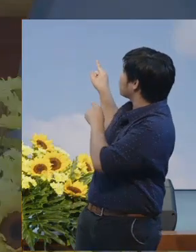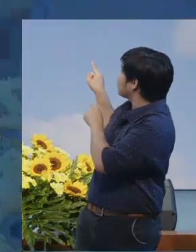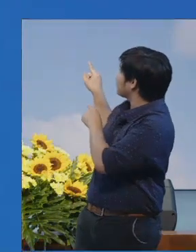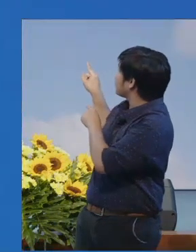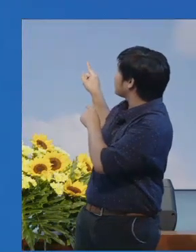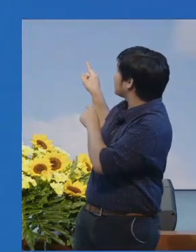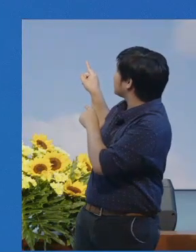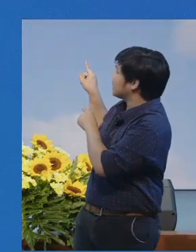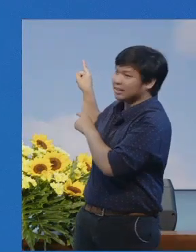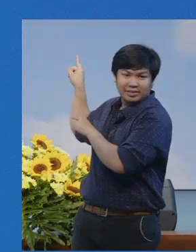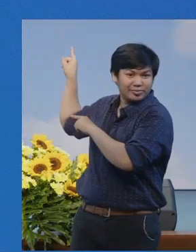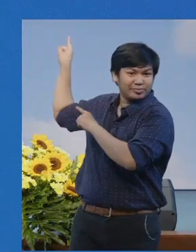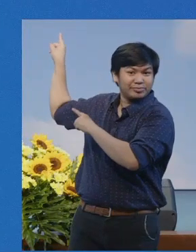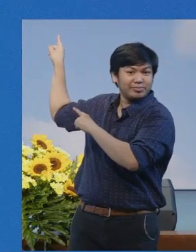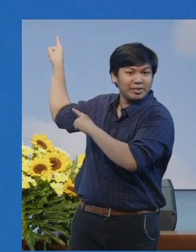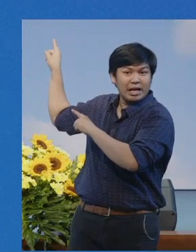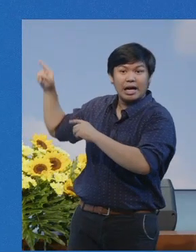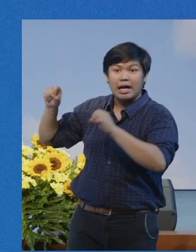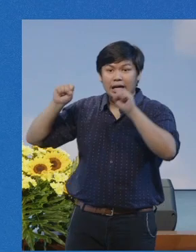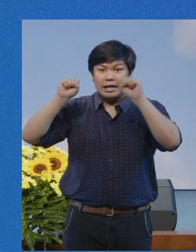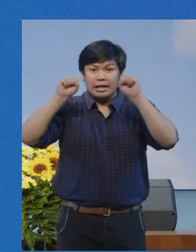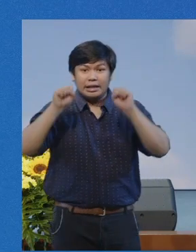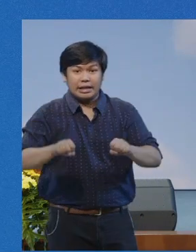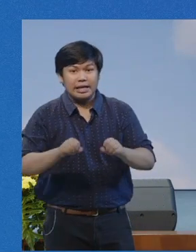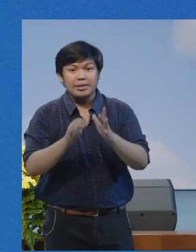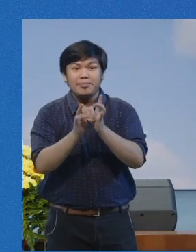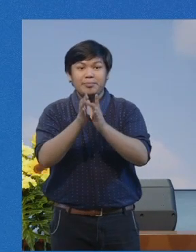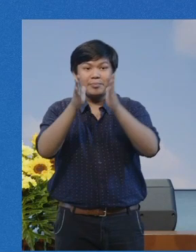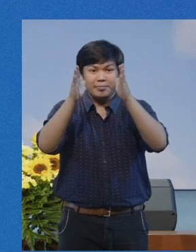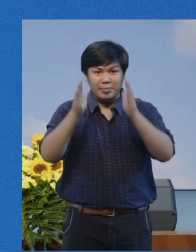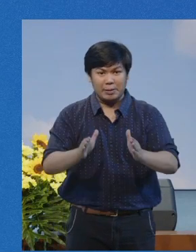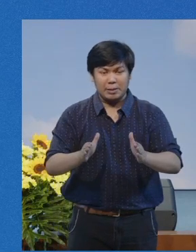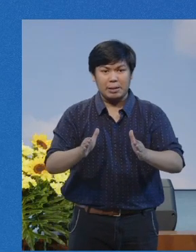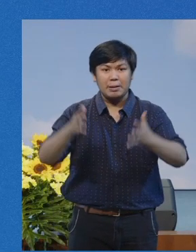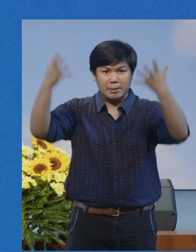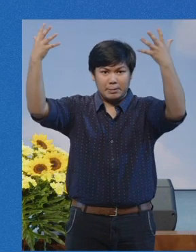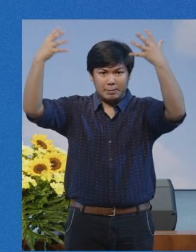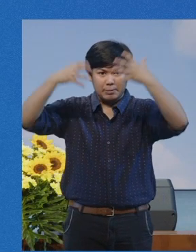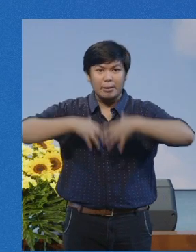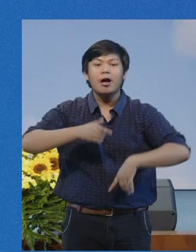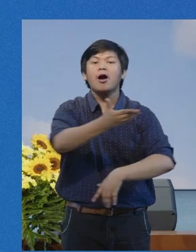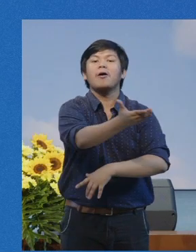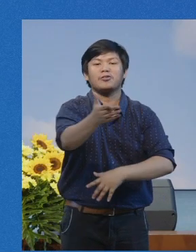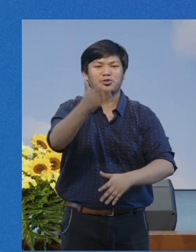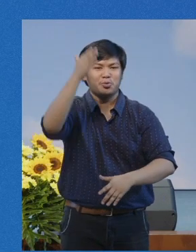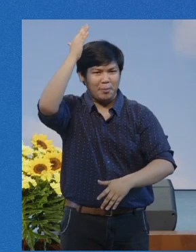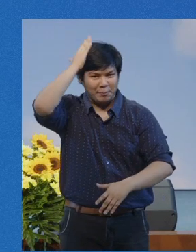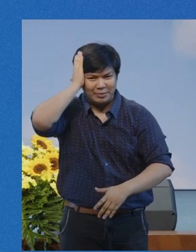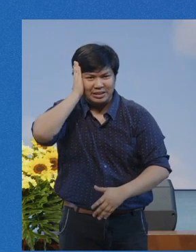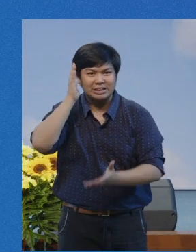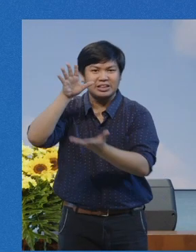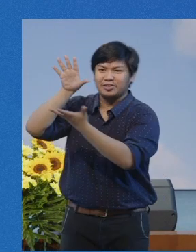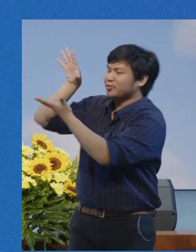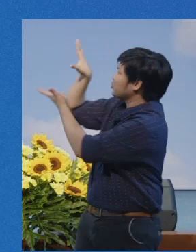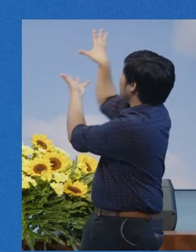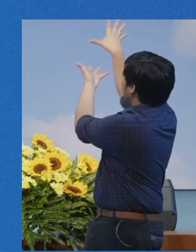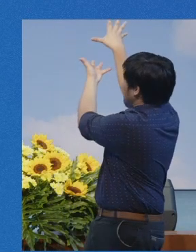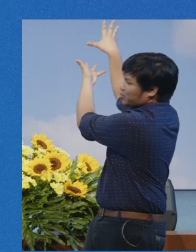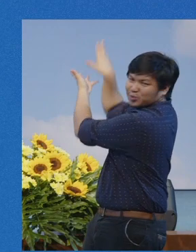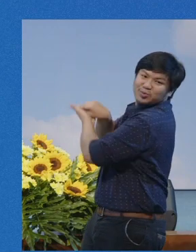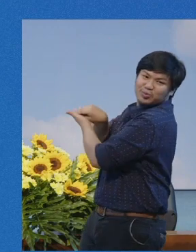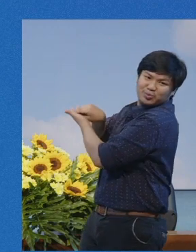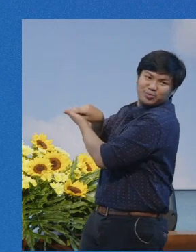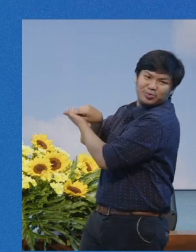Can Christians be possessed? Kunan niyo po ng litrato ito, no? Kasi wala po sa outline